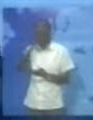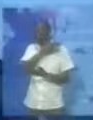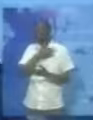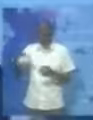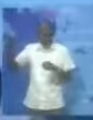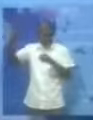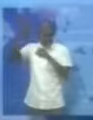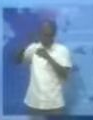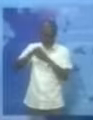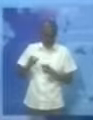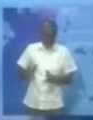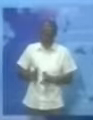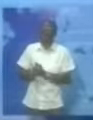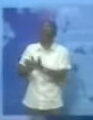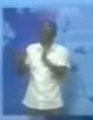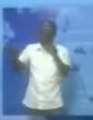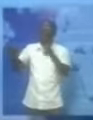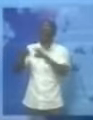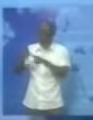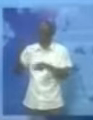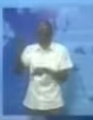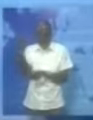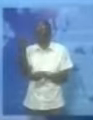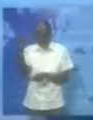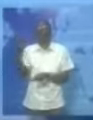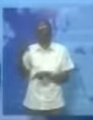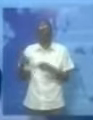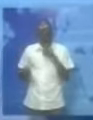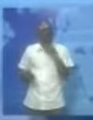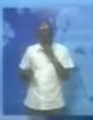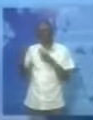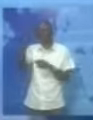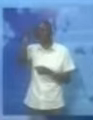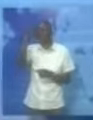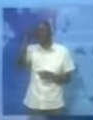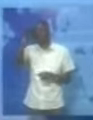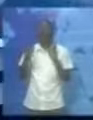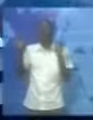Élection générale anticipée, comme toujours en Italie. Les Italiens devront